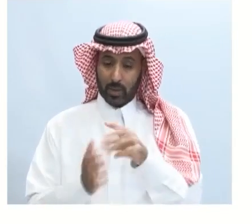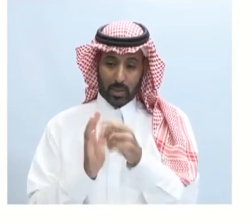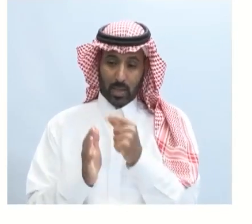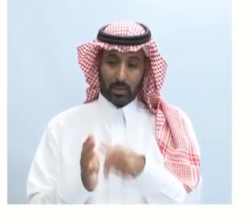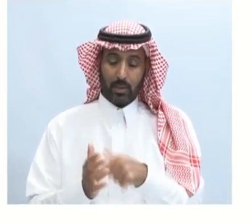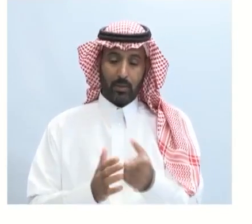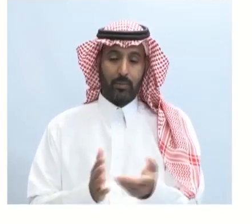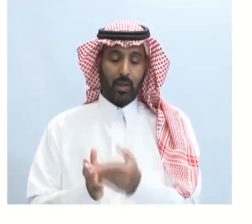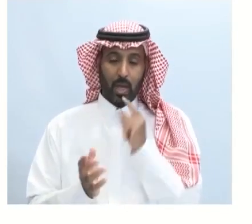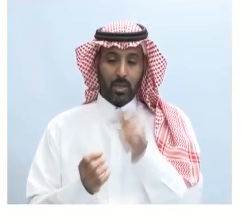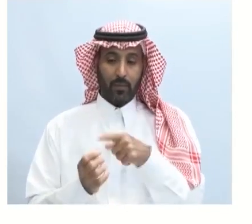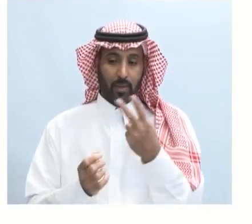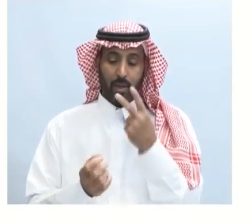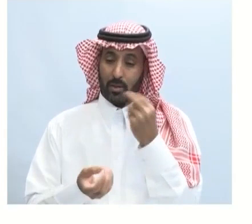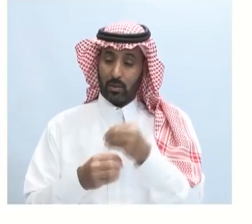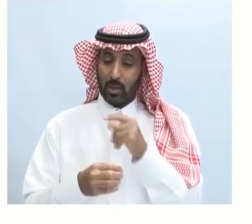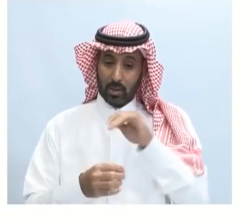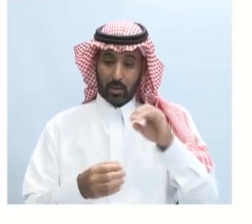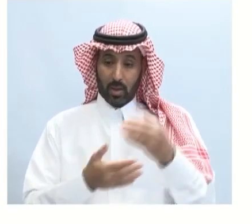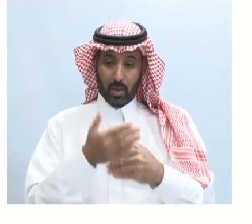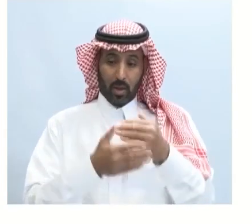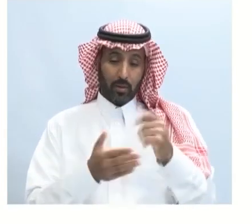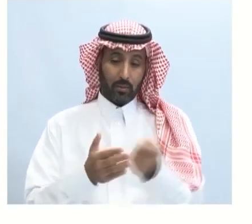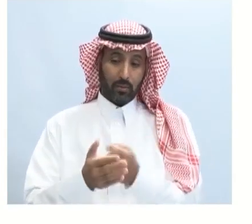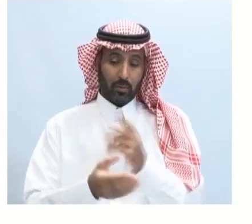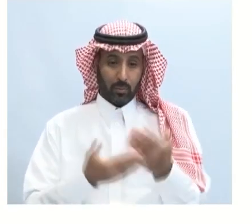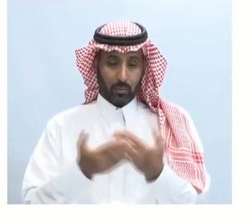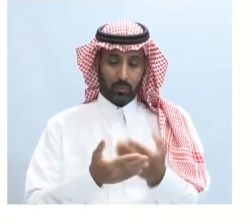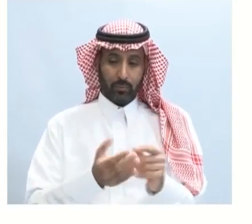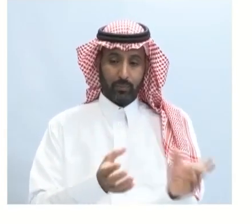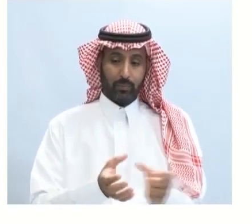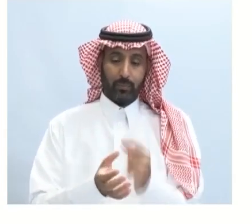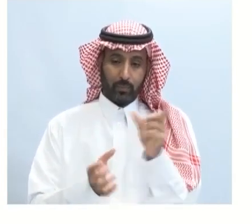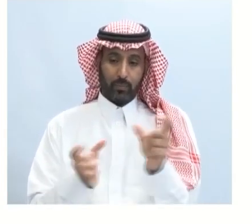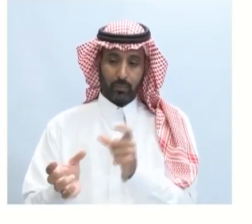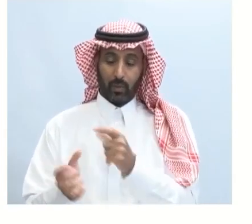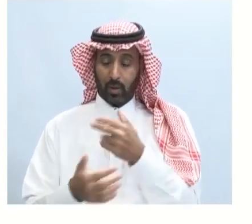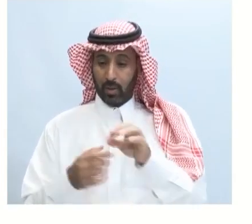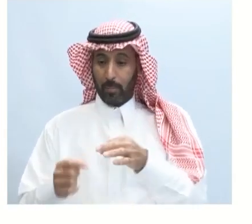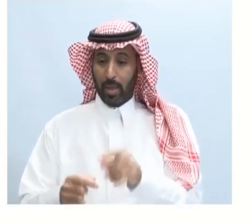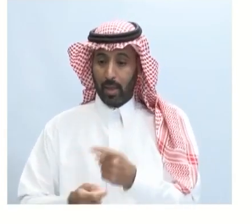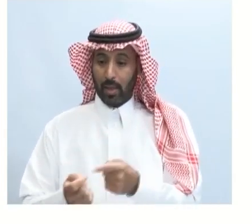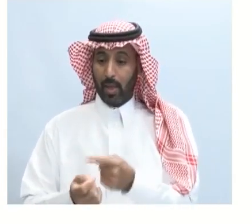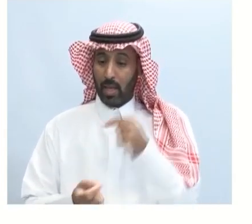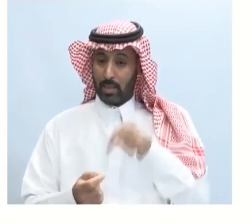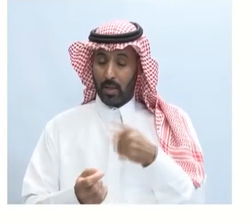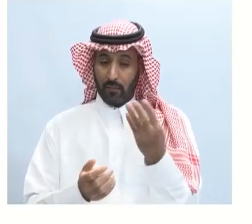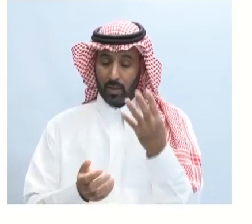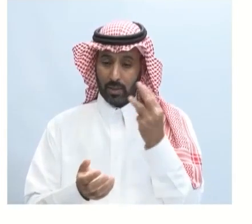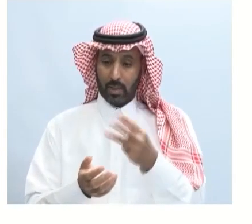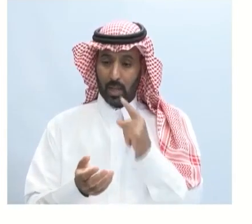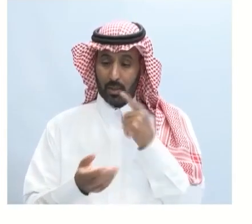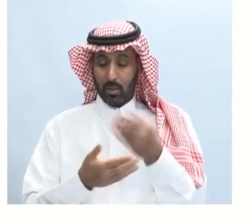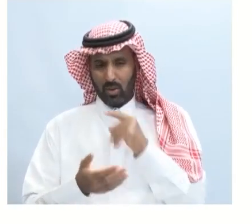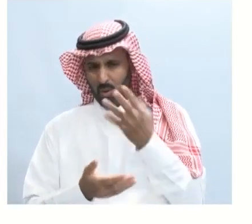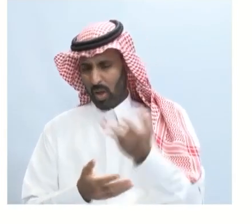اليوم الهدف الثاني تستعمل الصيغه البنائيه لكتابه معادلات تفاعلات المركبات العضويه وفي الحصه قادمه سيكون الهدف الثالث وهو